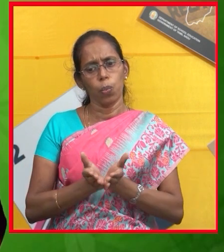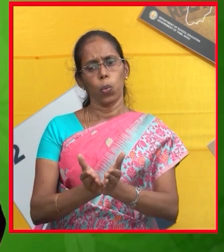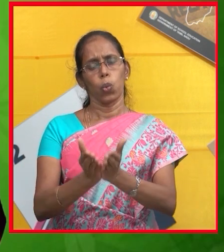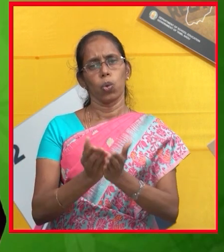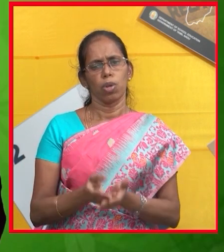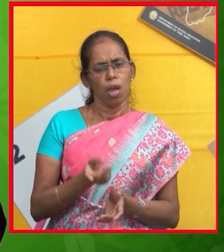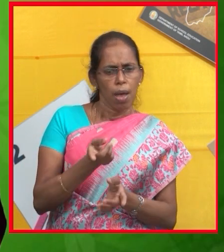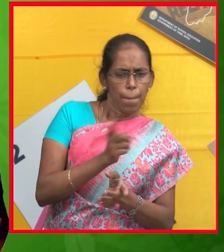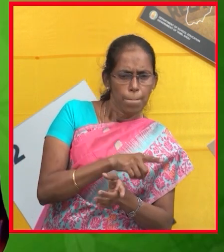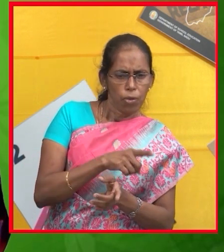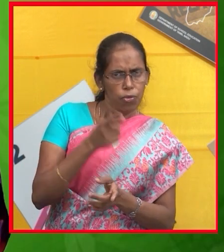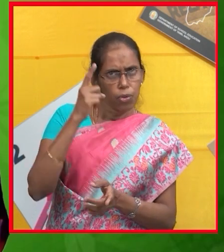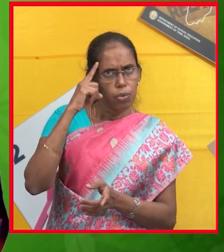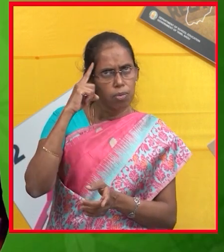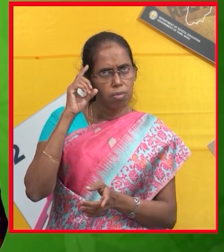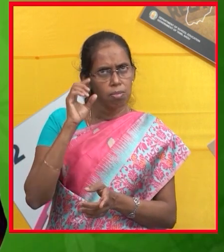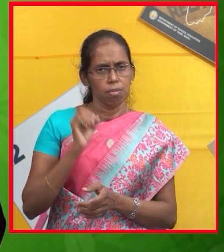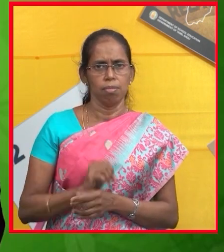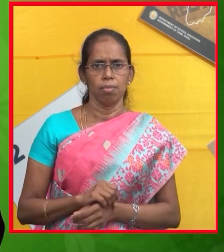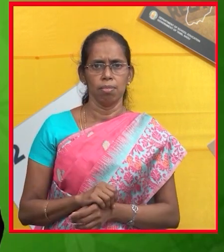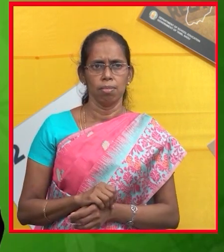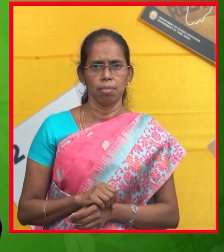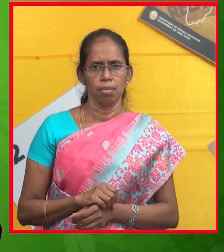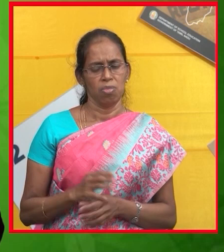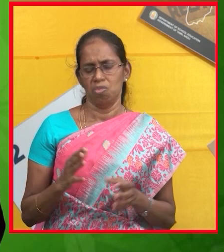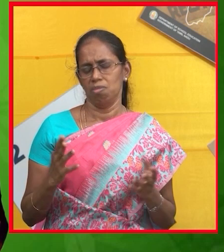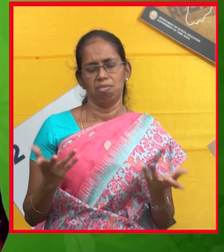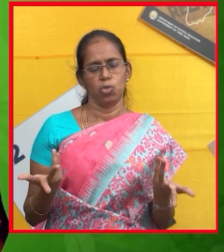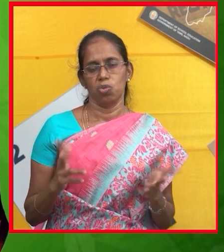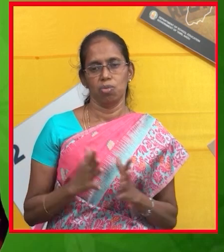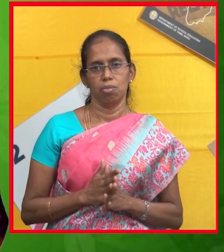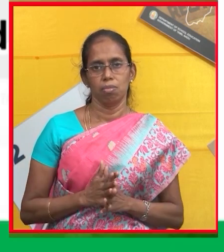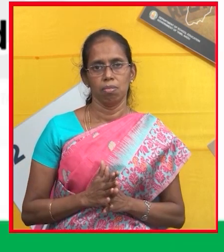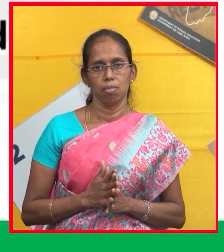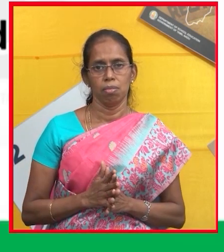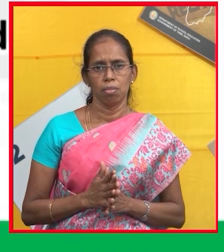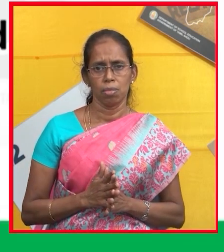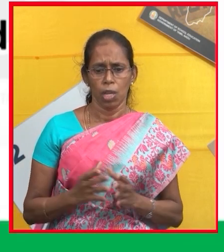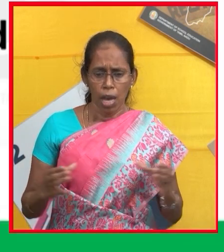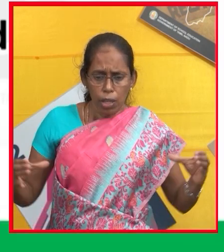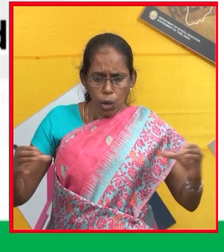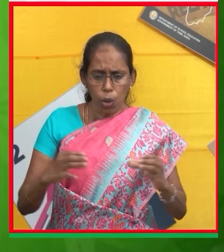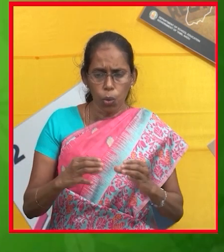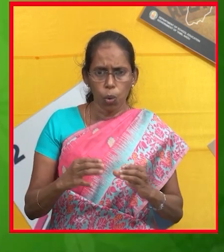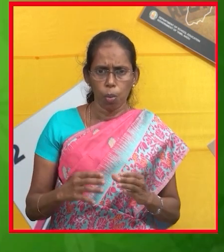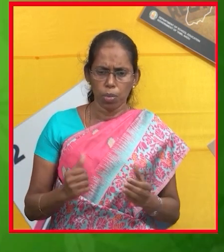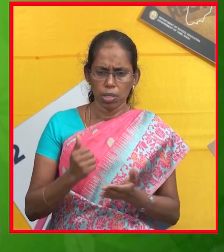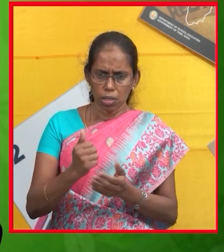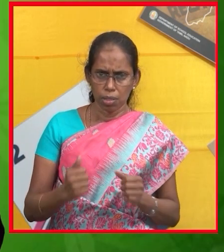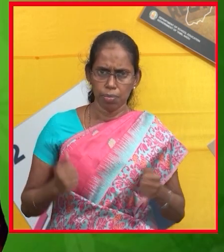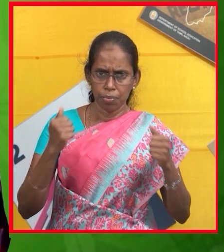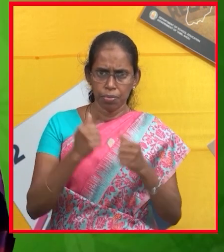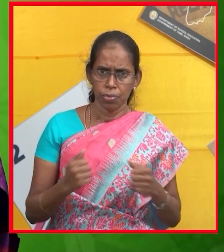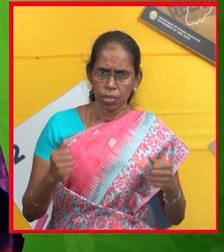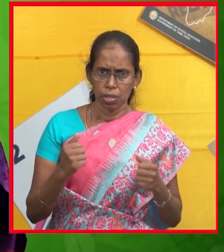அவங்களுக்கு அந்த போட்டை பற்றின விஷயங்கள் தெரிஞ்சுதா? இப்போ நீங்களே சொல்லிடுவீங்க இல்லை அப்படின்னு. Had the crew members sailed before? இதுக்கு முன்னாடி